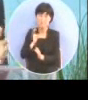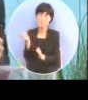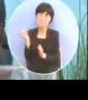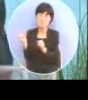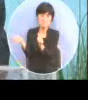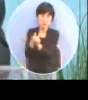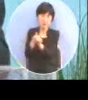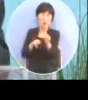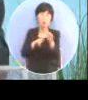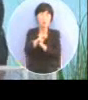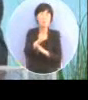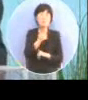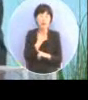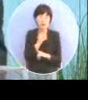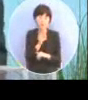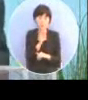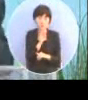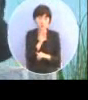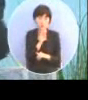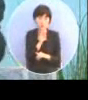đó.